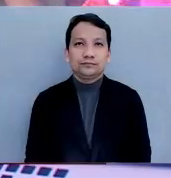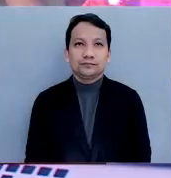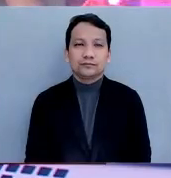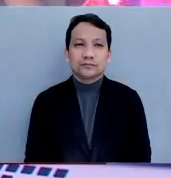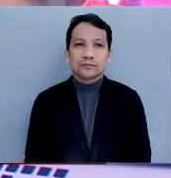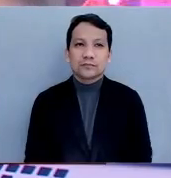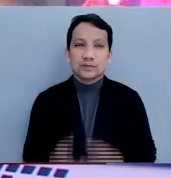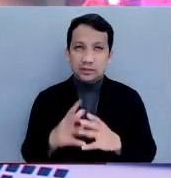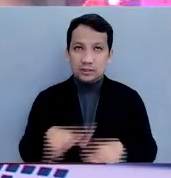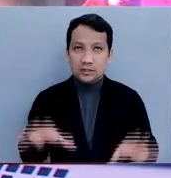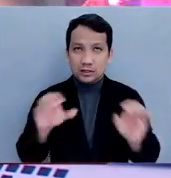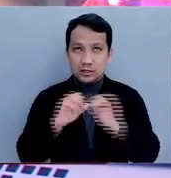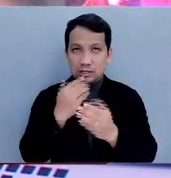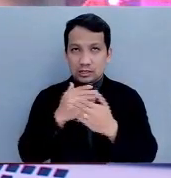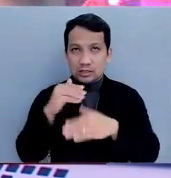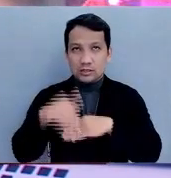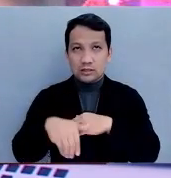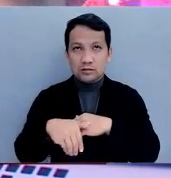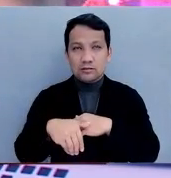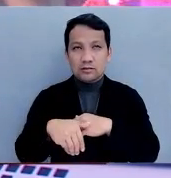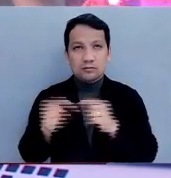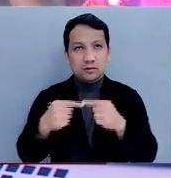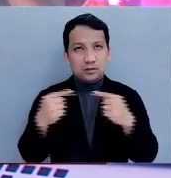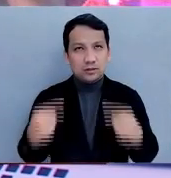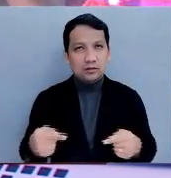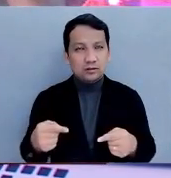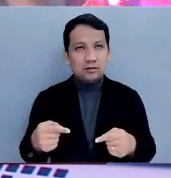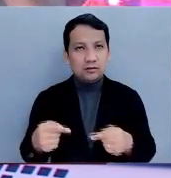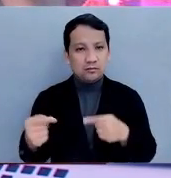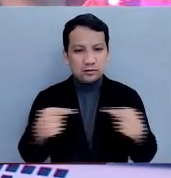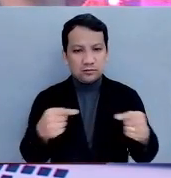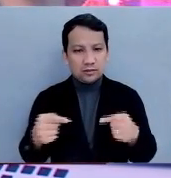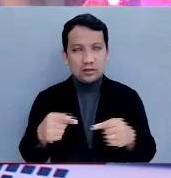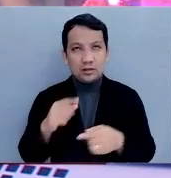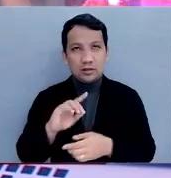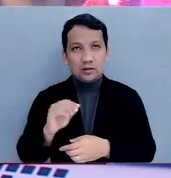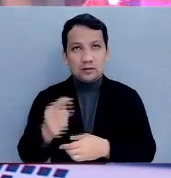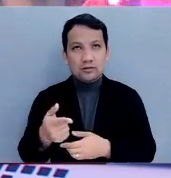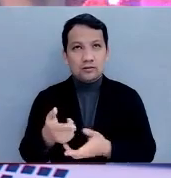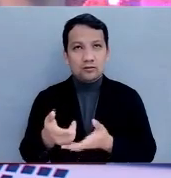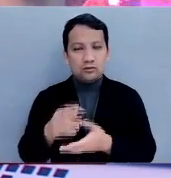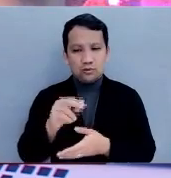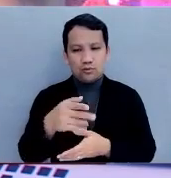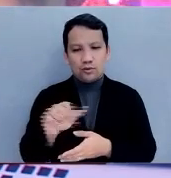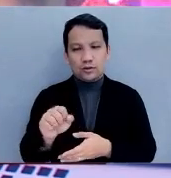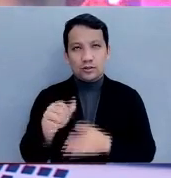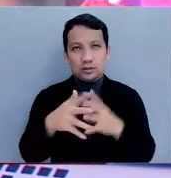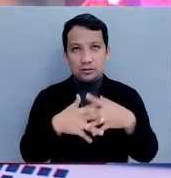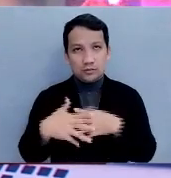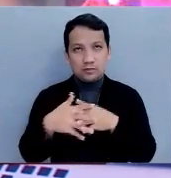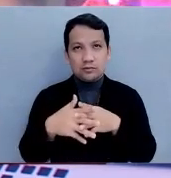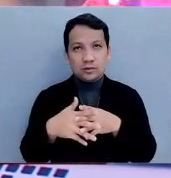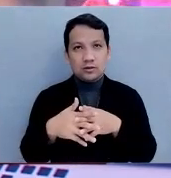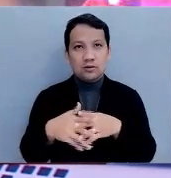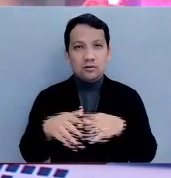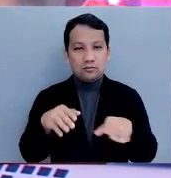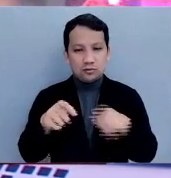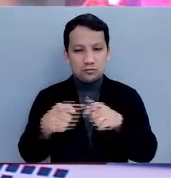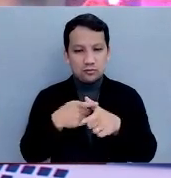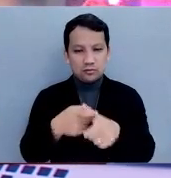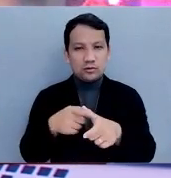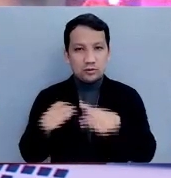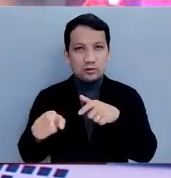At para naman sa ating pabaong pampagood night, labanan ng mga aso ang tampok sa Ohio sa Amerika. Nagkarerahan ang